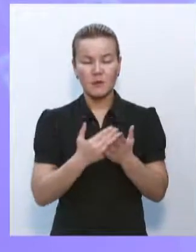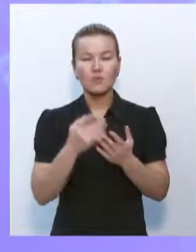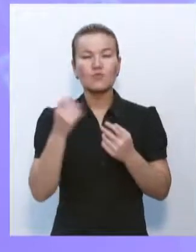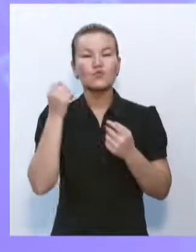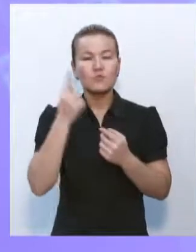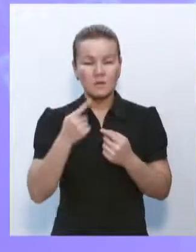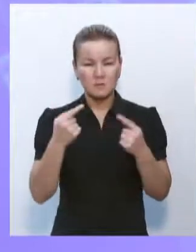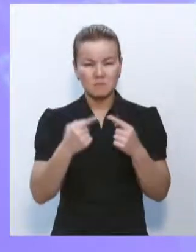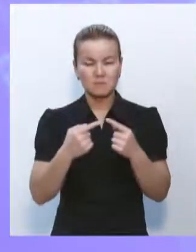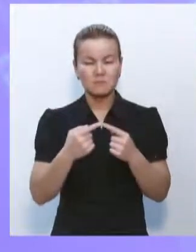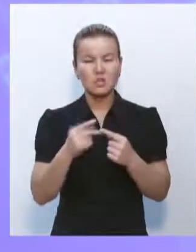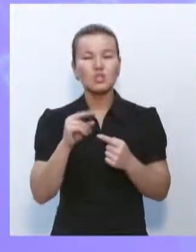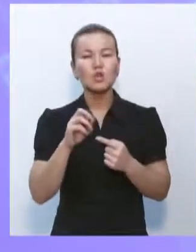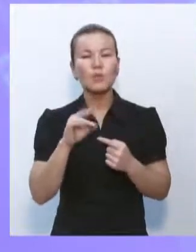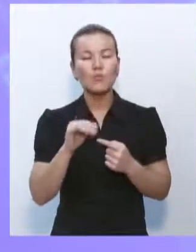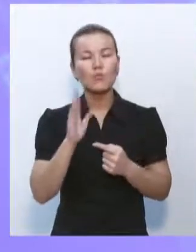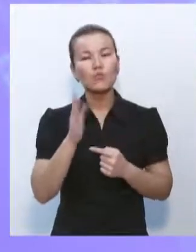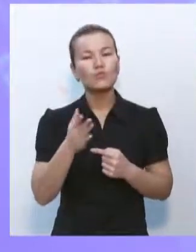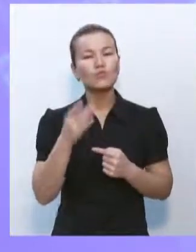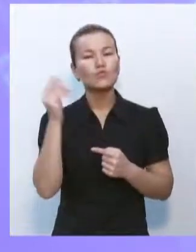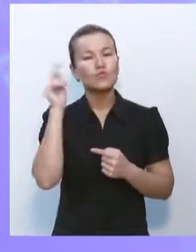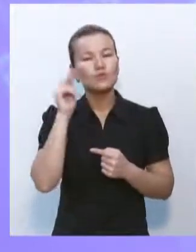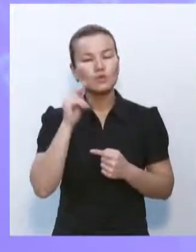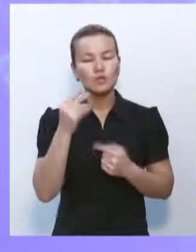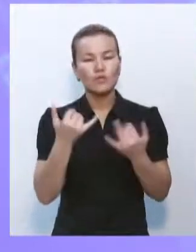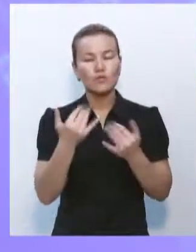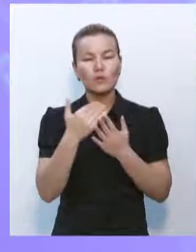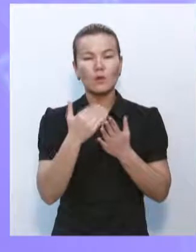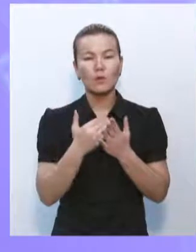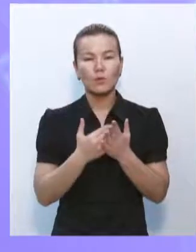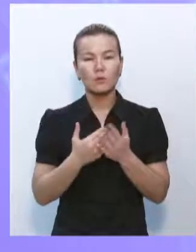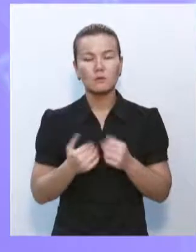определите, чему будем учиться сегодня на уроке.